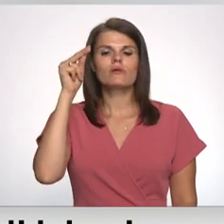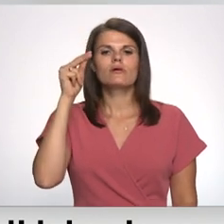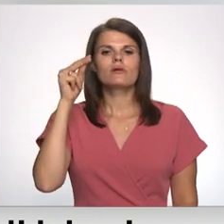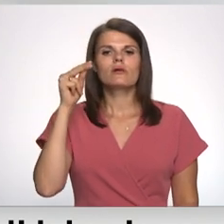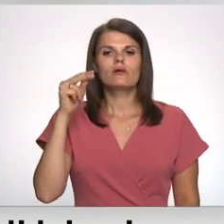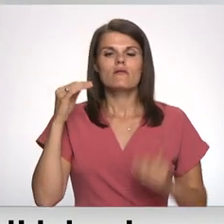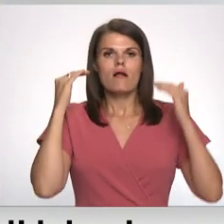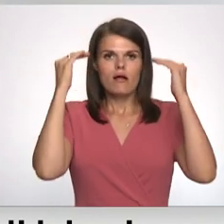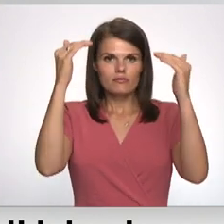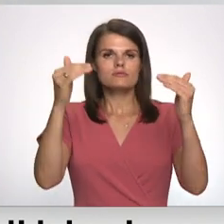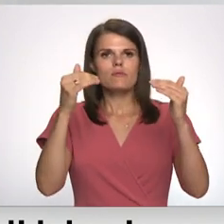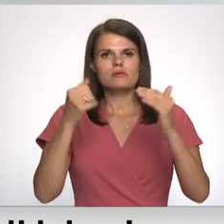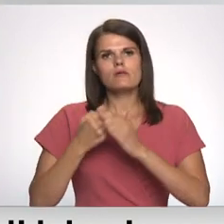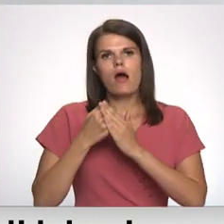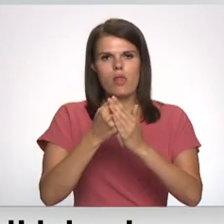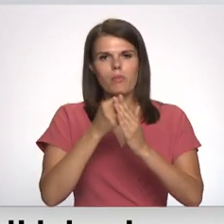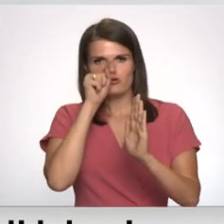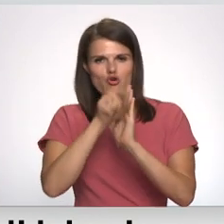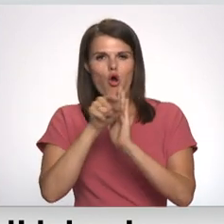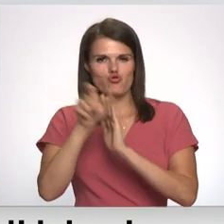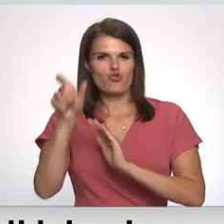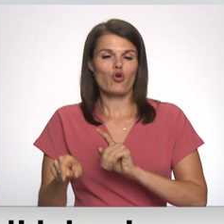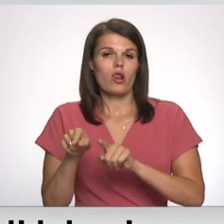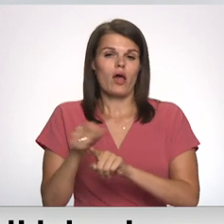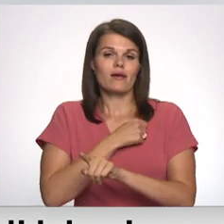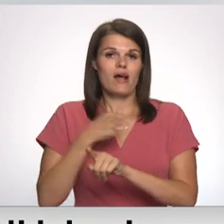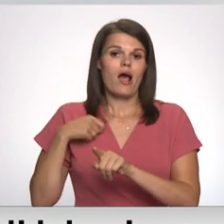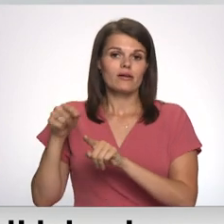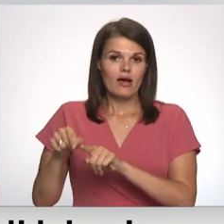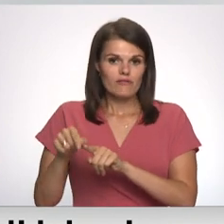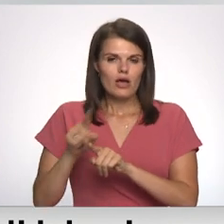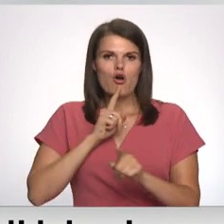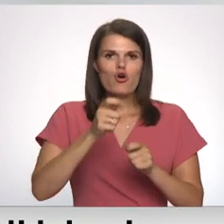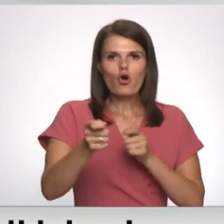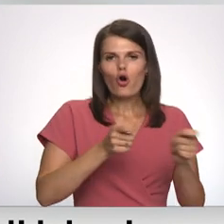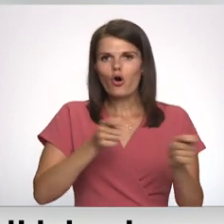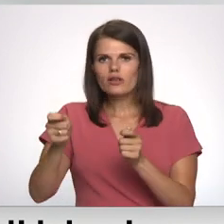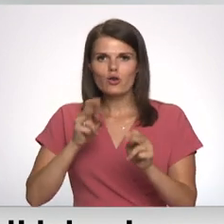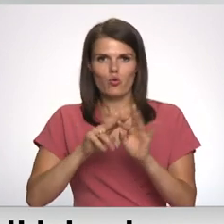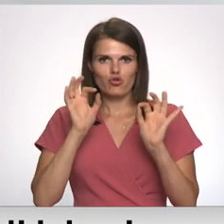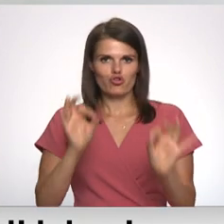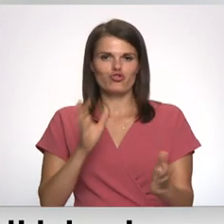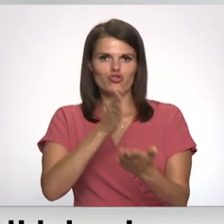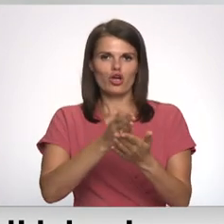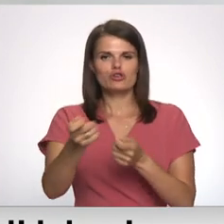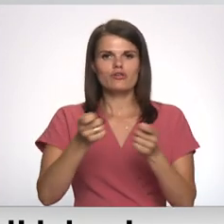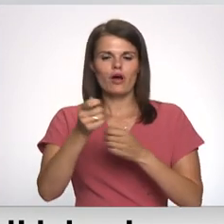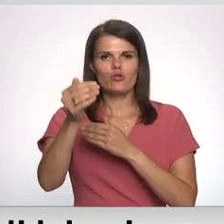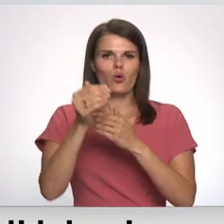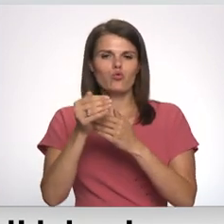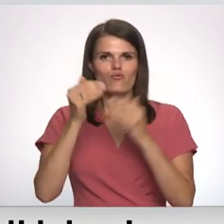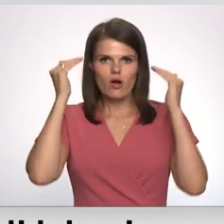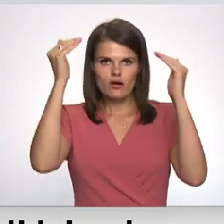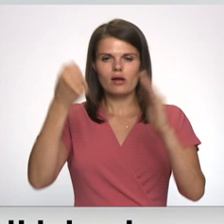Gaisa atbalsta kontrolieris, jeb karavīrs, no priekšējām līnijām koordinē un tieši vada to gaisa atbalstu